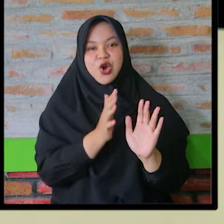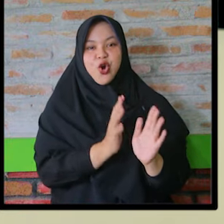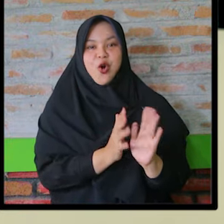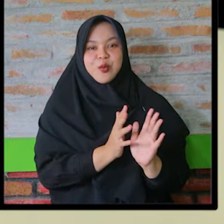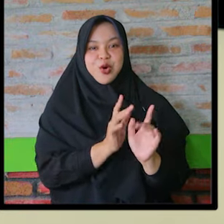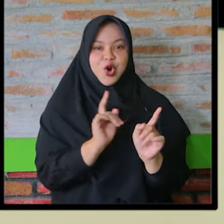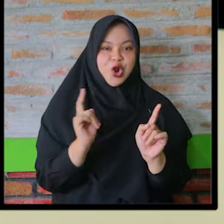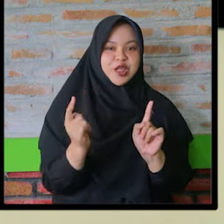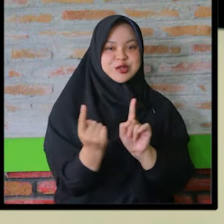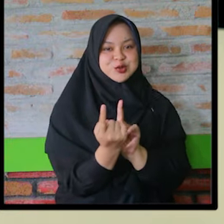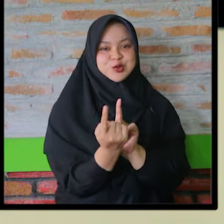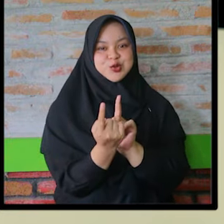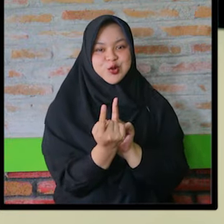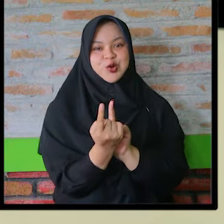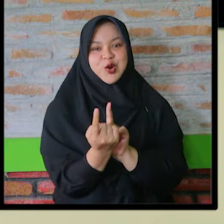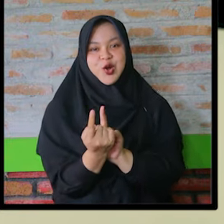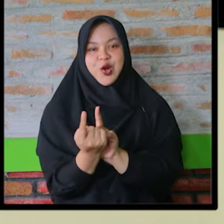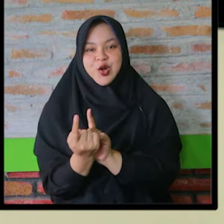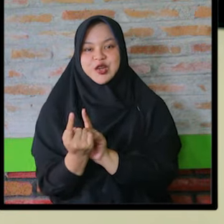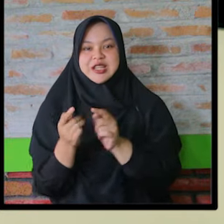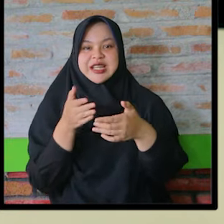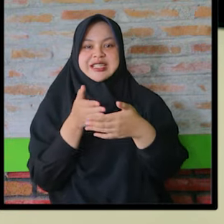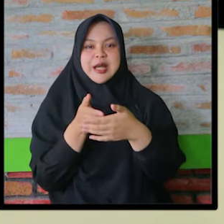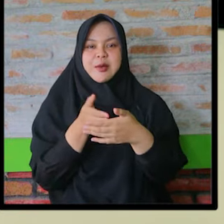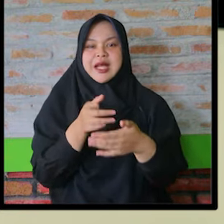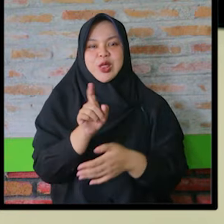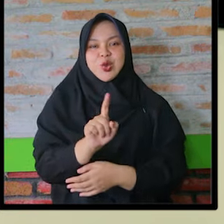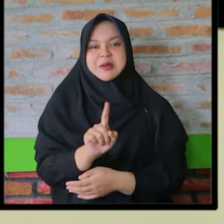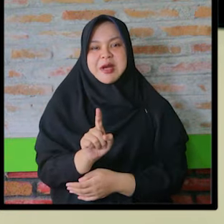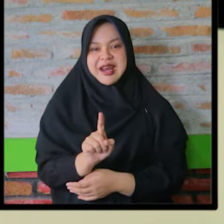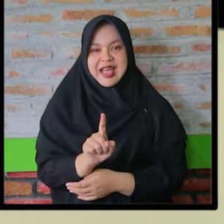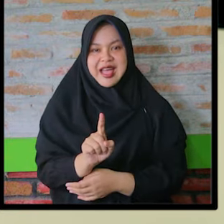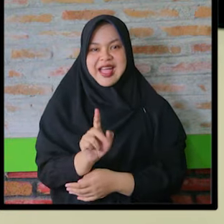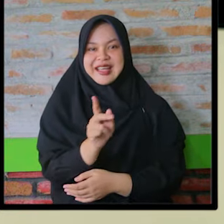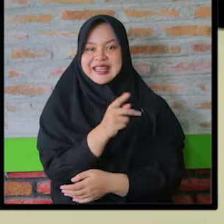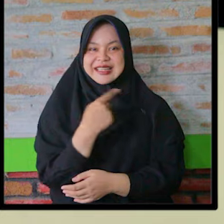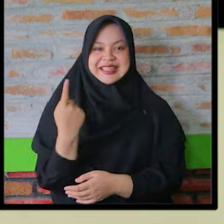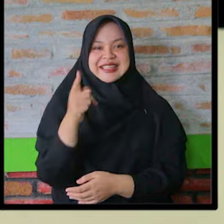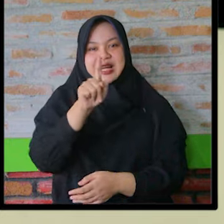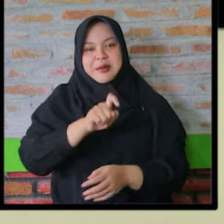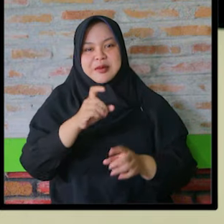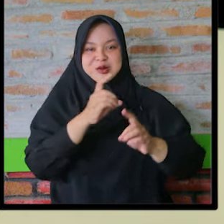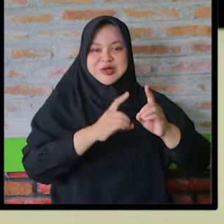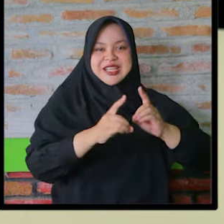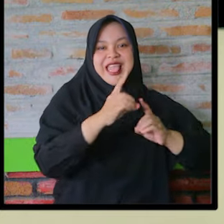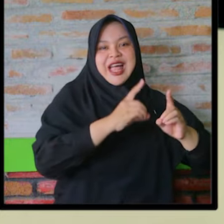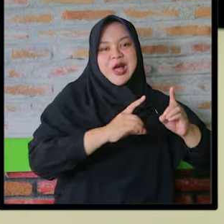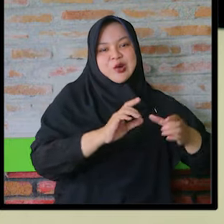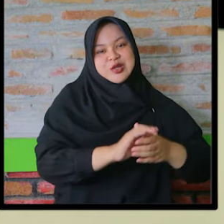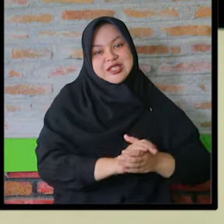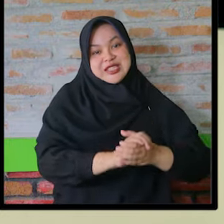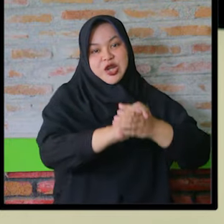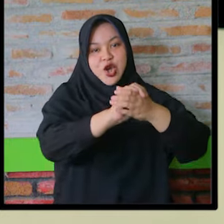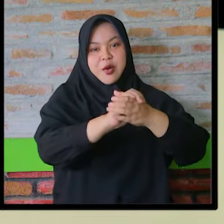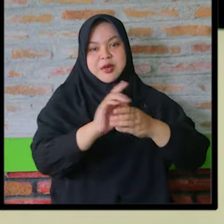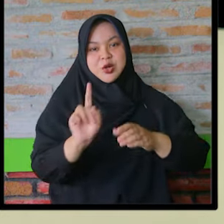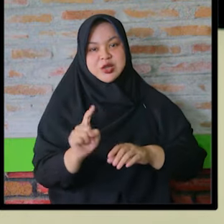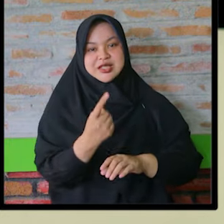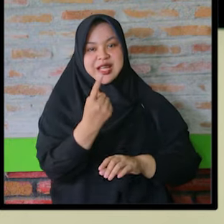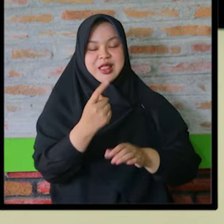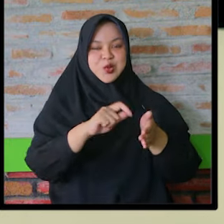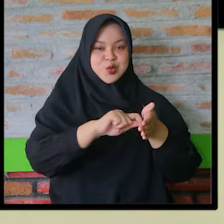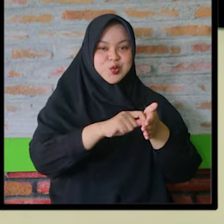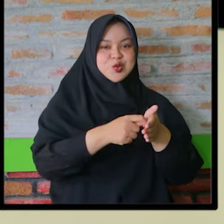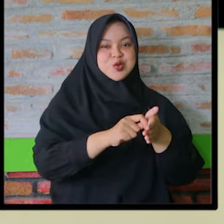ada di aph sumbatan itu ada di mana gitu sehingga kita perlu dialog dan silaturahim itulah yang salah satu menjadi